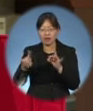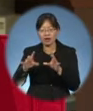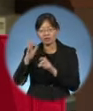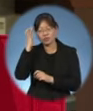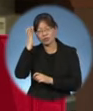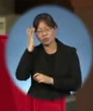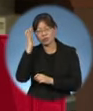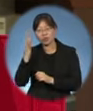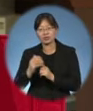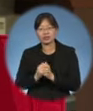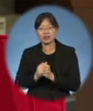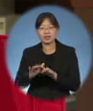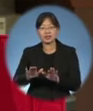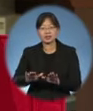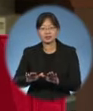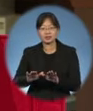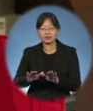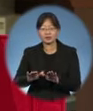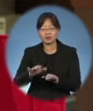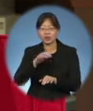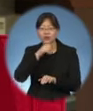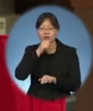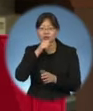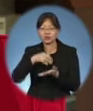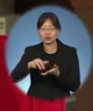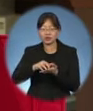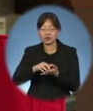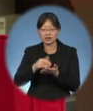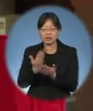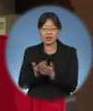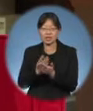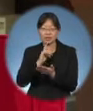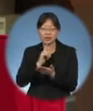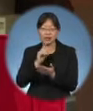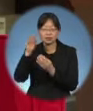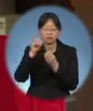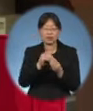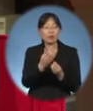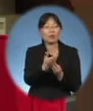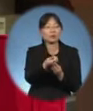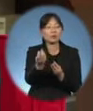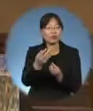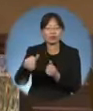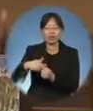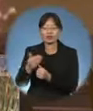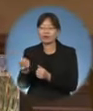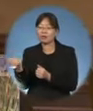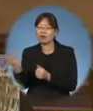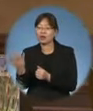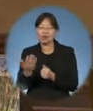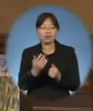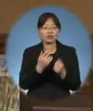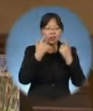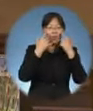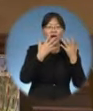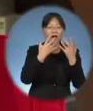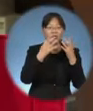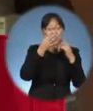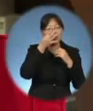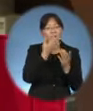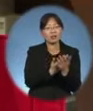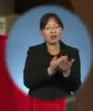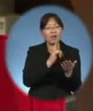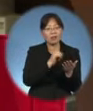게 예. 사실은 수치를 요구하십니다. 유전이 몇 퍼센트냐, 예, 예, 예. 환경이 몇 퍼센트냐. 손에 딱 잡히게 네. 해주셔야지.